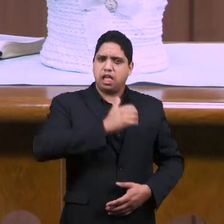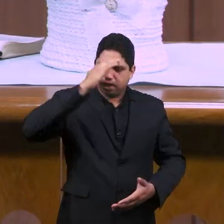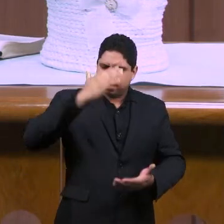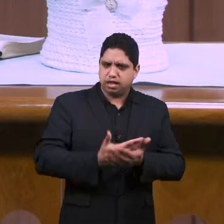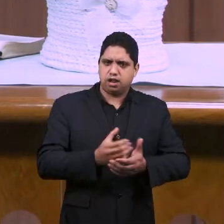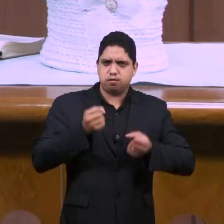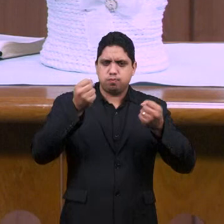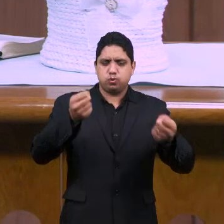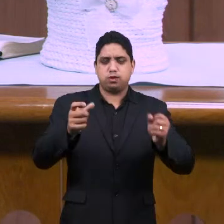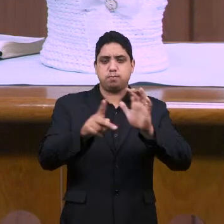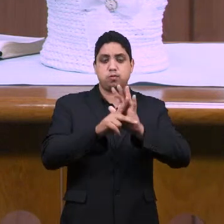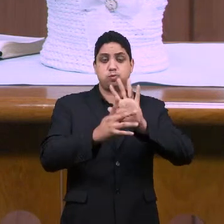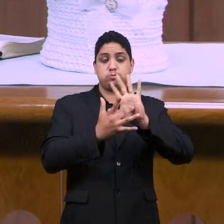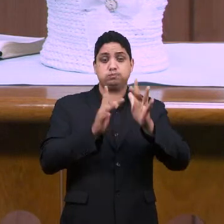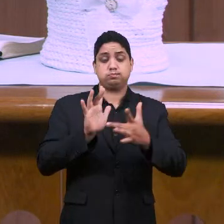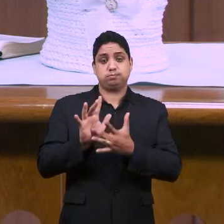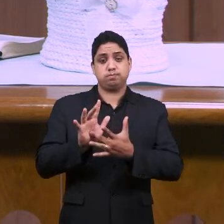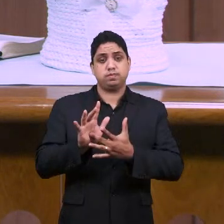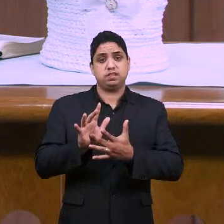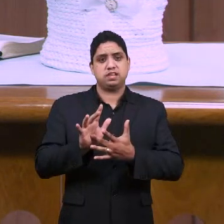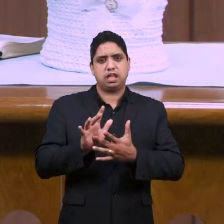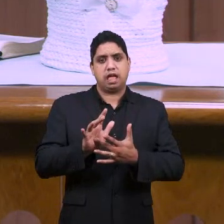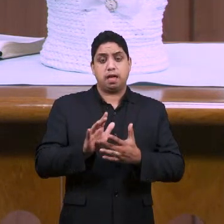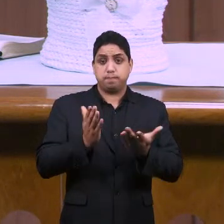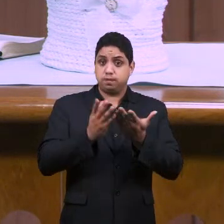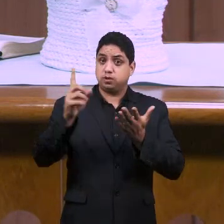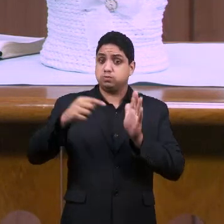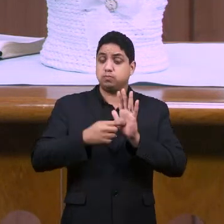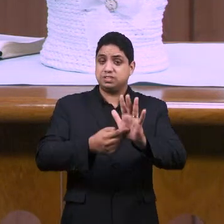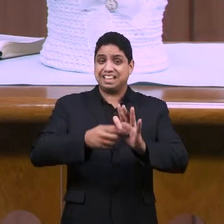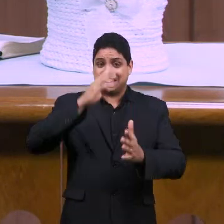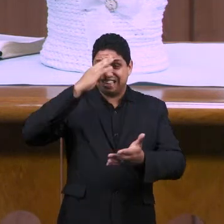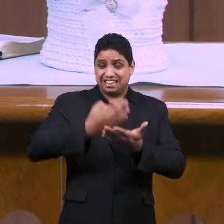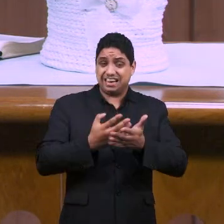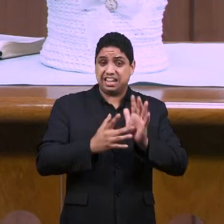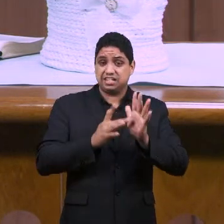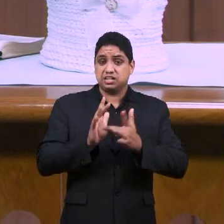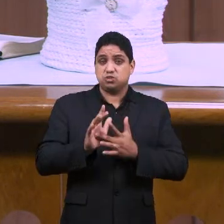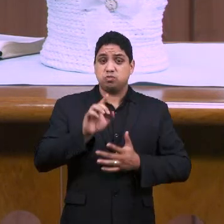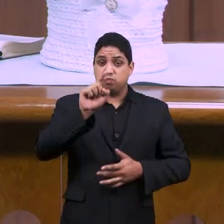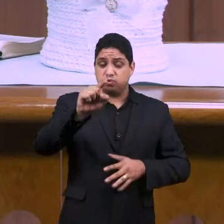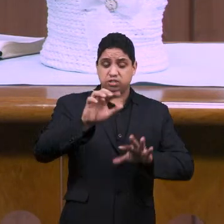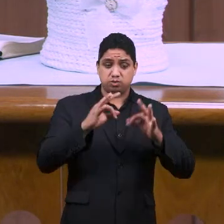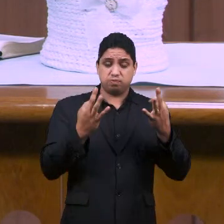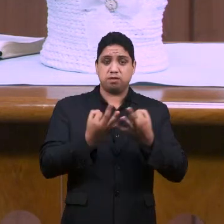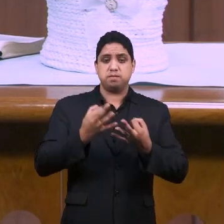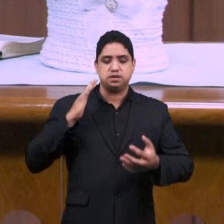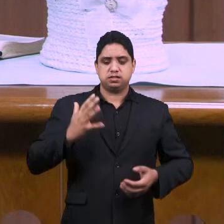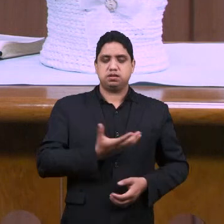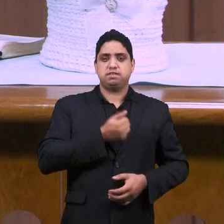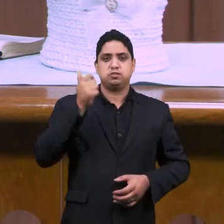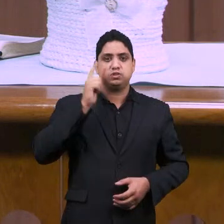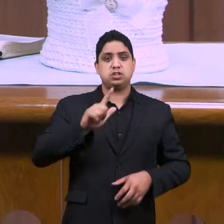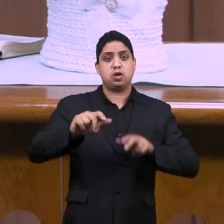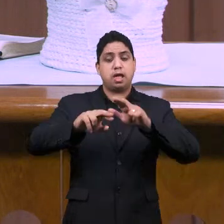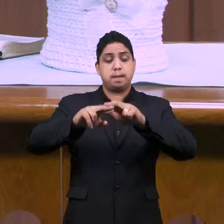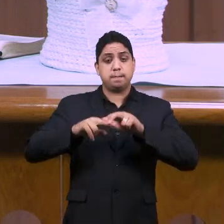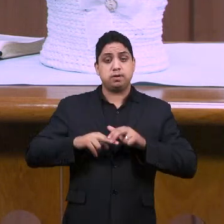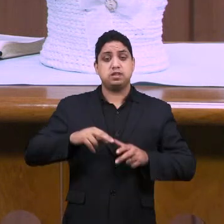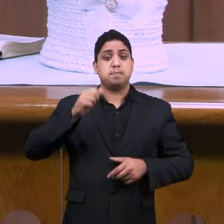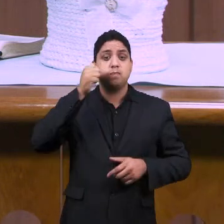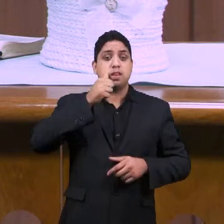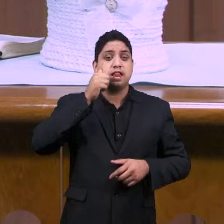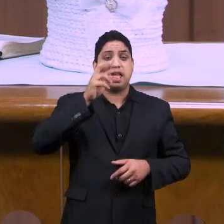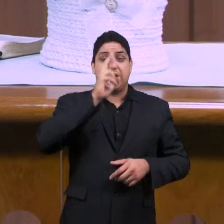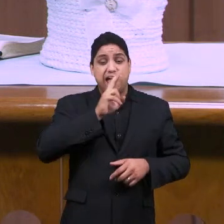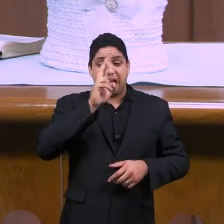salut. Croyez dans le pouvoir de Jésus. Il dit, crois au Seigneur Jésus et tu seras sauvé, toi et ta